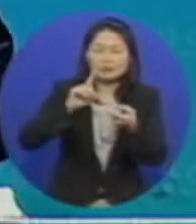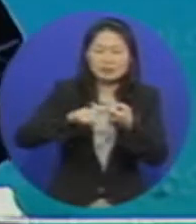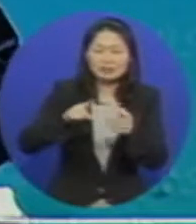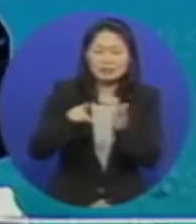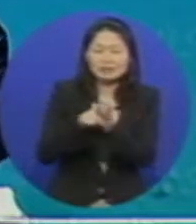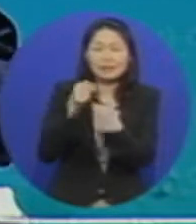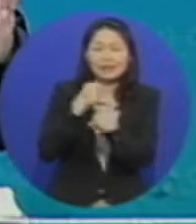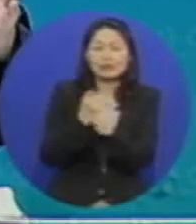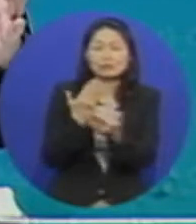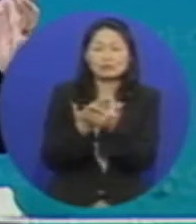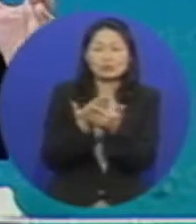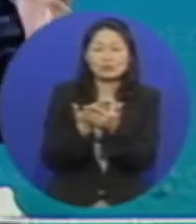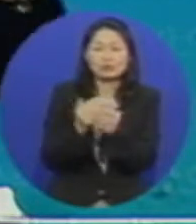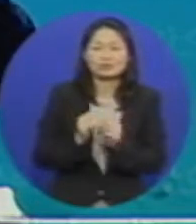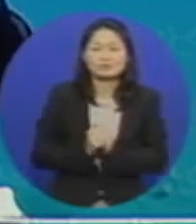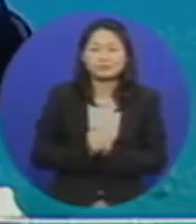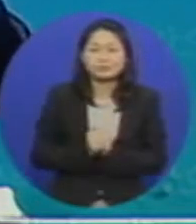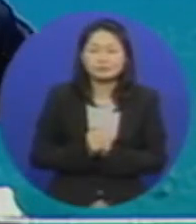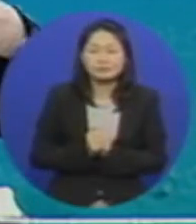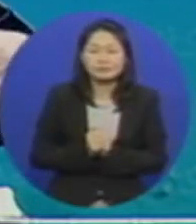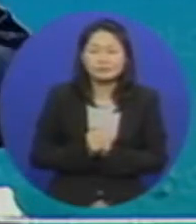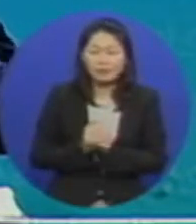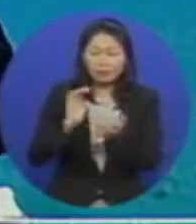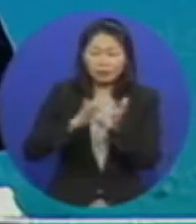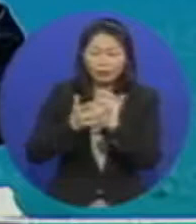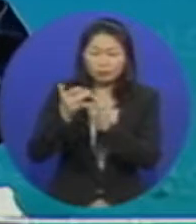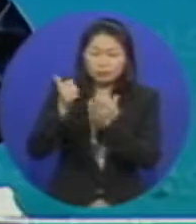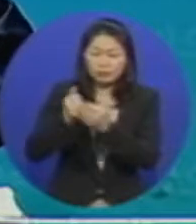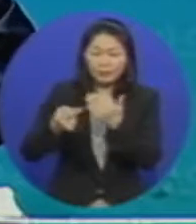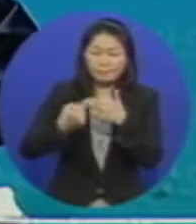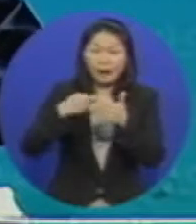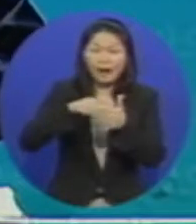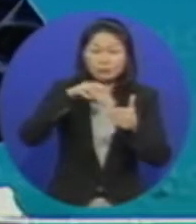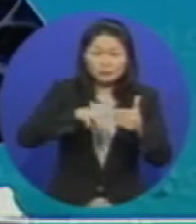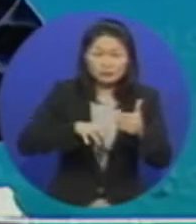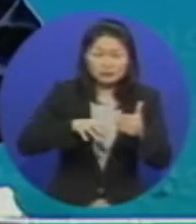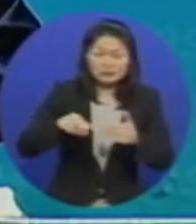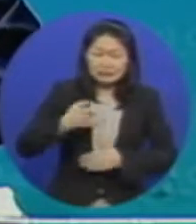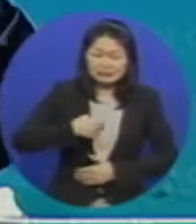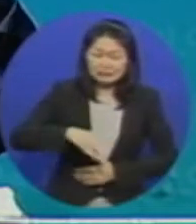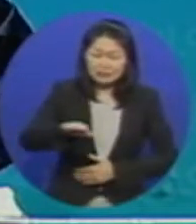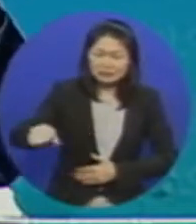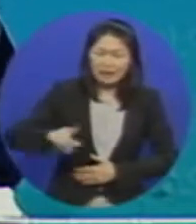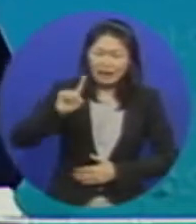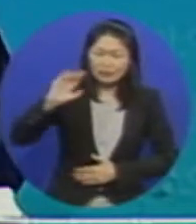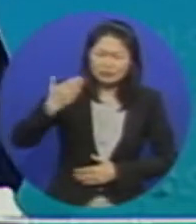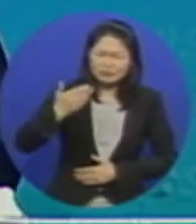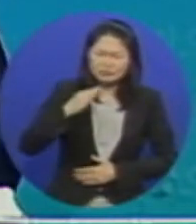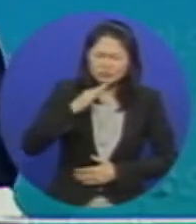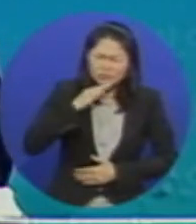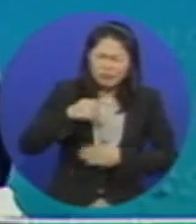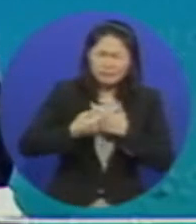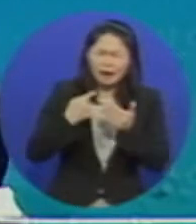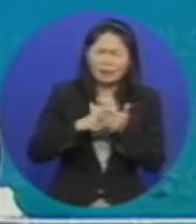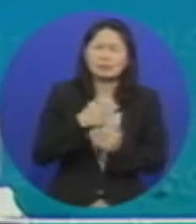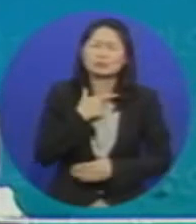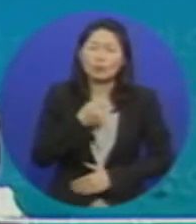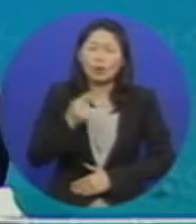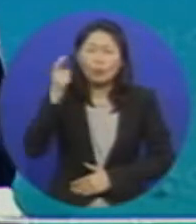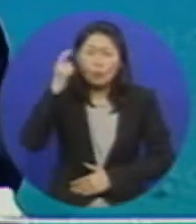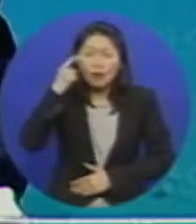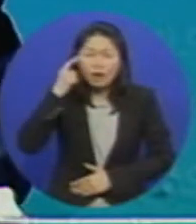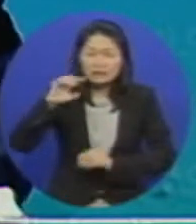예수님의 마음 속에는 제자들이 하나가 되는 것이 얼마나 마음에 간절한 소원 인지 몰라요 왜 세상에서